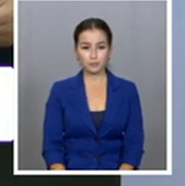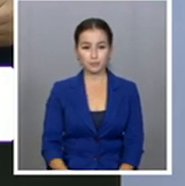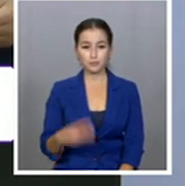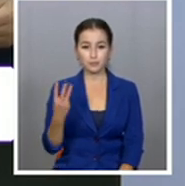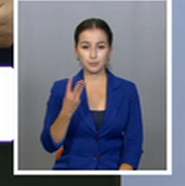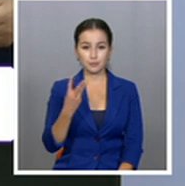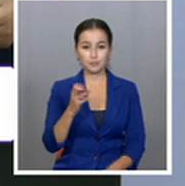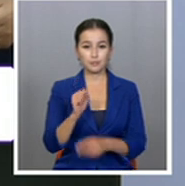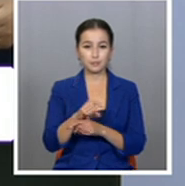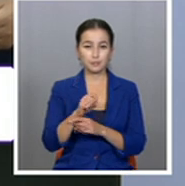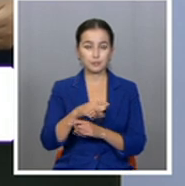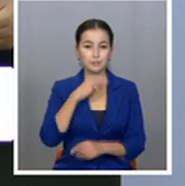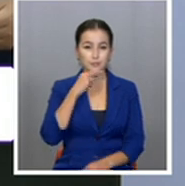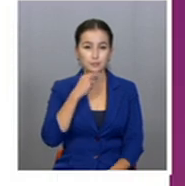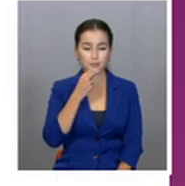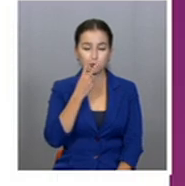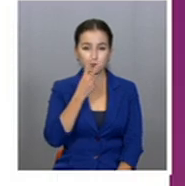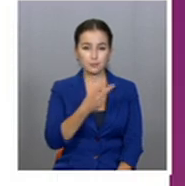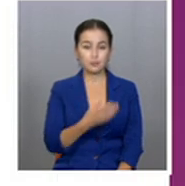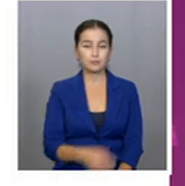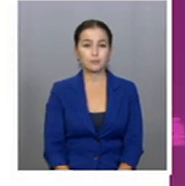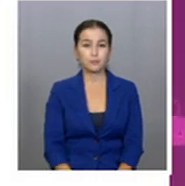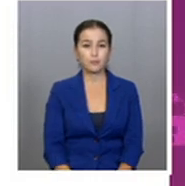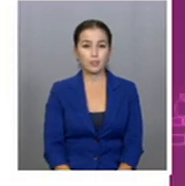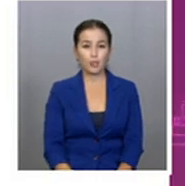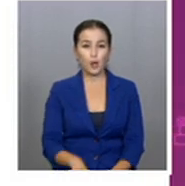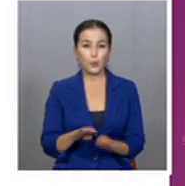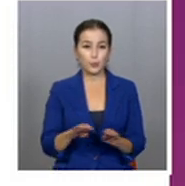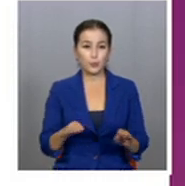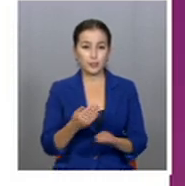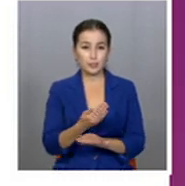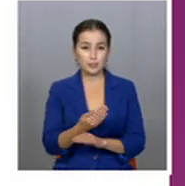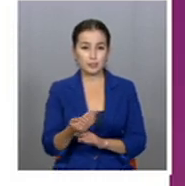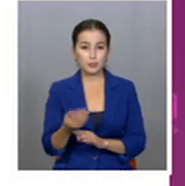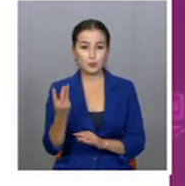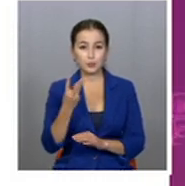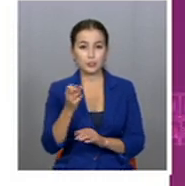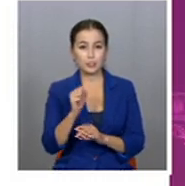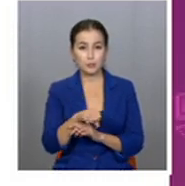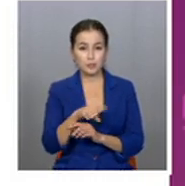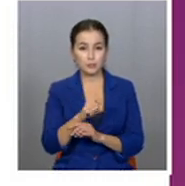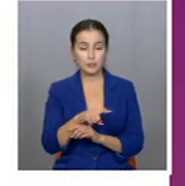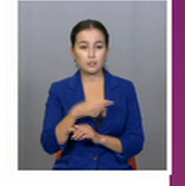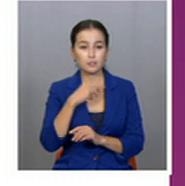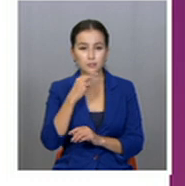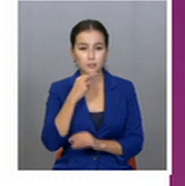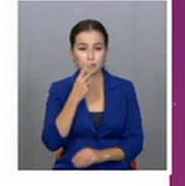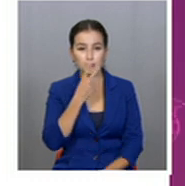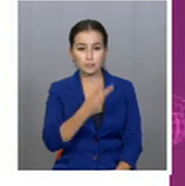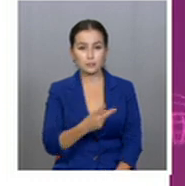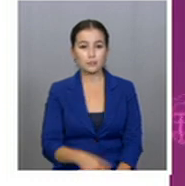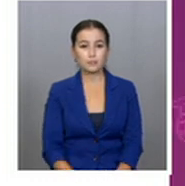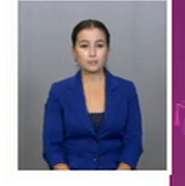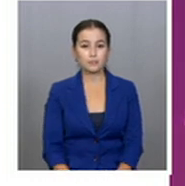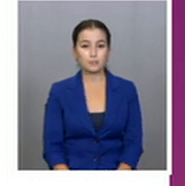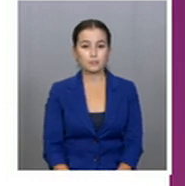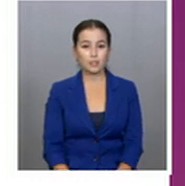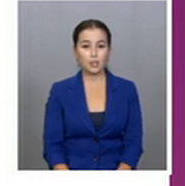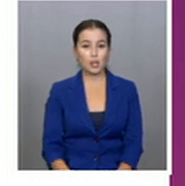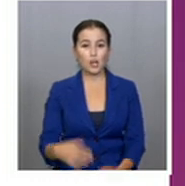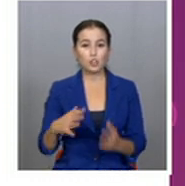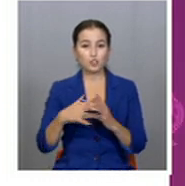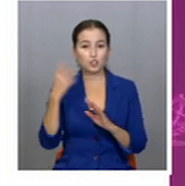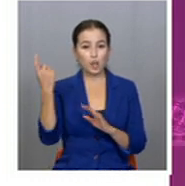Үшінші тапсырмаға назар аударайық. Оқушылар, үшінші тапсырмаға назар аударайық.